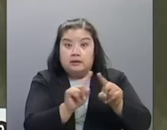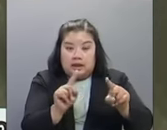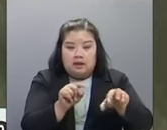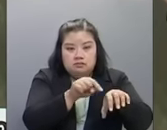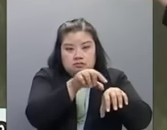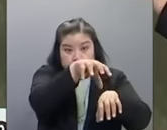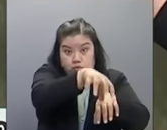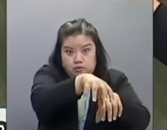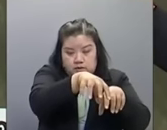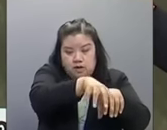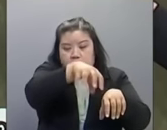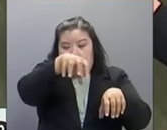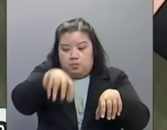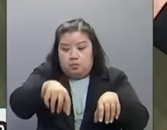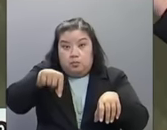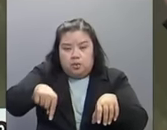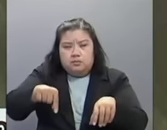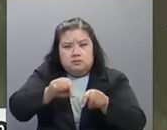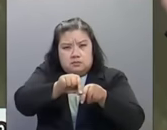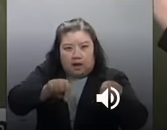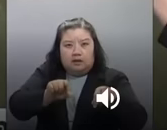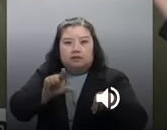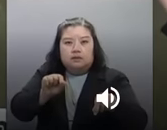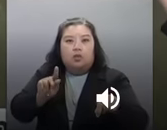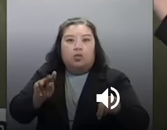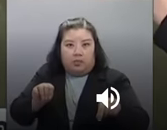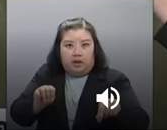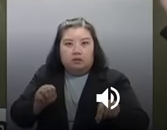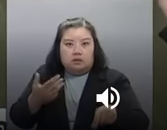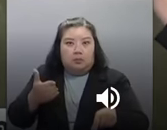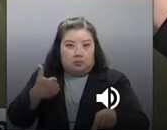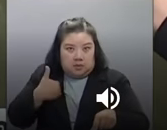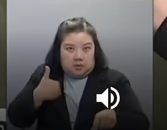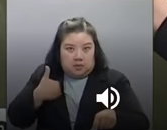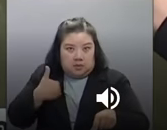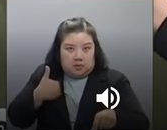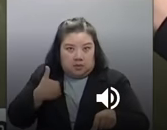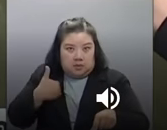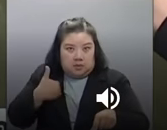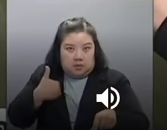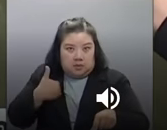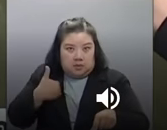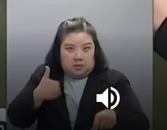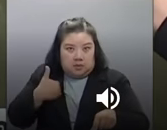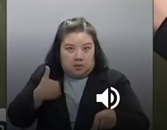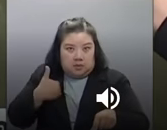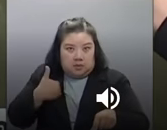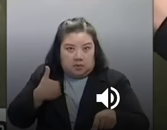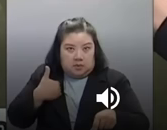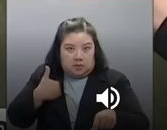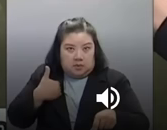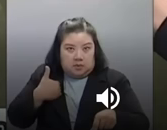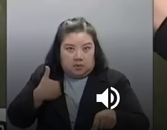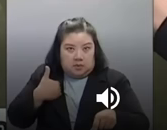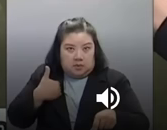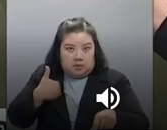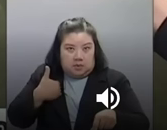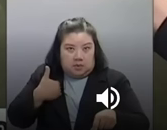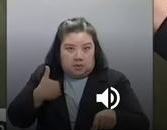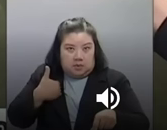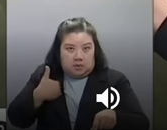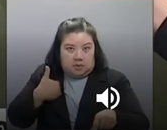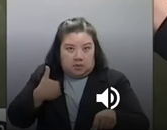ทางตอนใต้ออกมาราวๆ20กิโลเมตรจะเจอกับโครงการเมืองใหม่ที่มีชื่อ เอาเวเจวดาเรื่องยานี้เนาะ